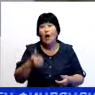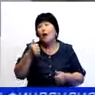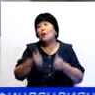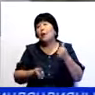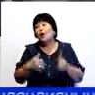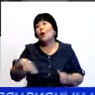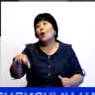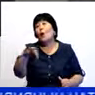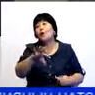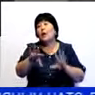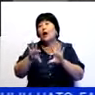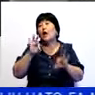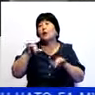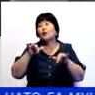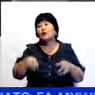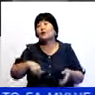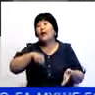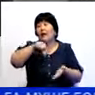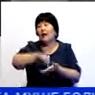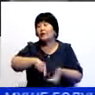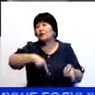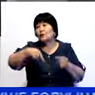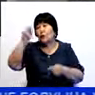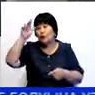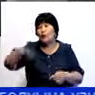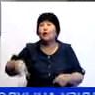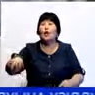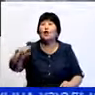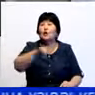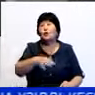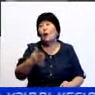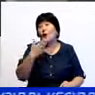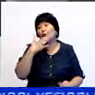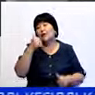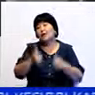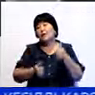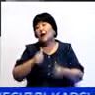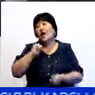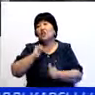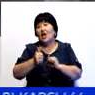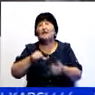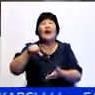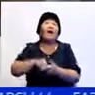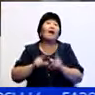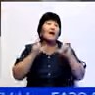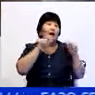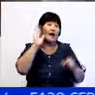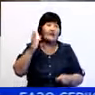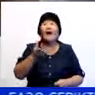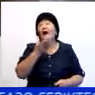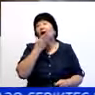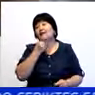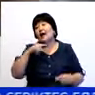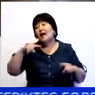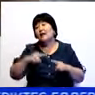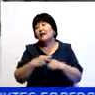Байқаудың облыстық іріктеу кезеңіне өткен қатысушы республикалық ұлттық чемпионатқа жарысқа қатысады. Ал сән